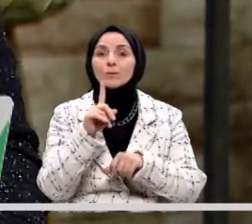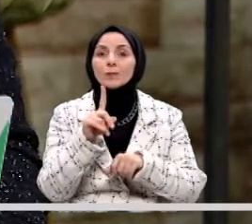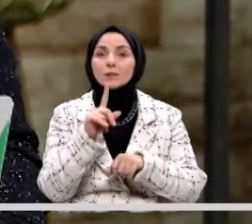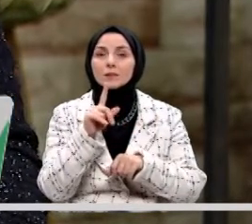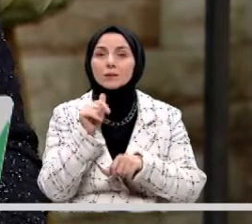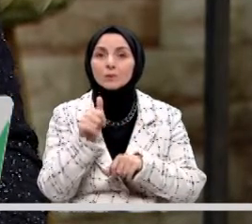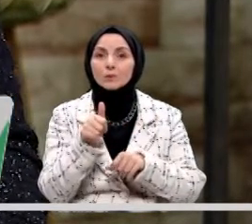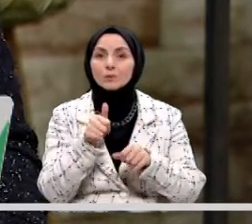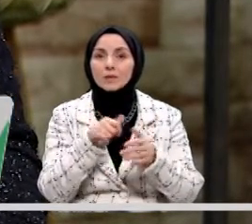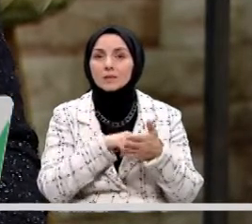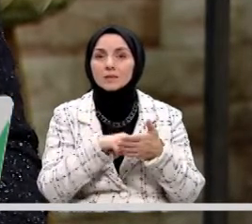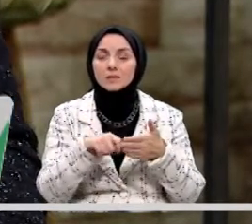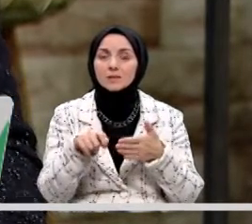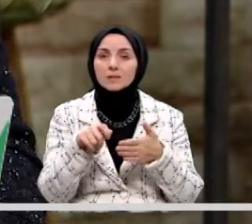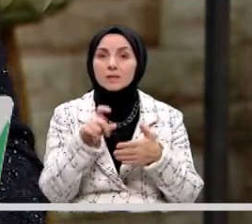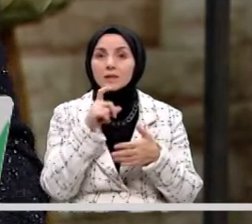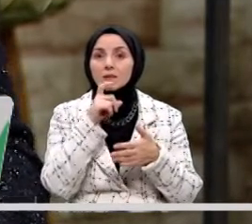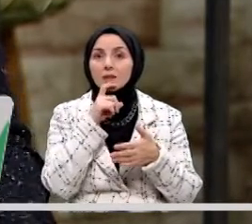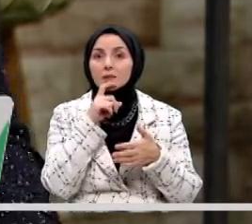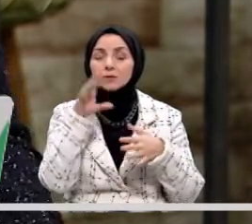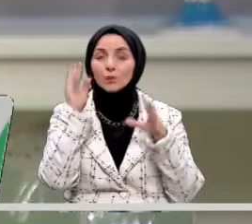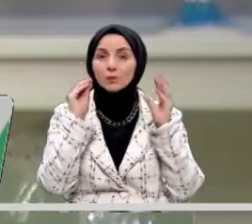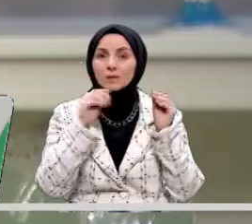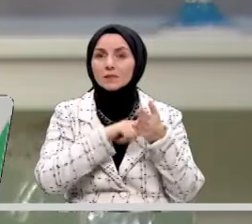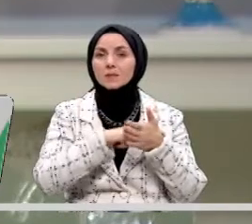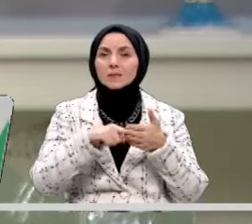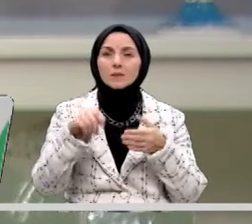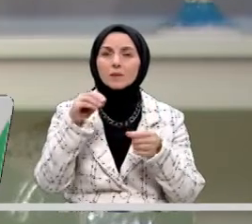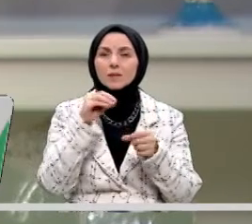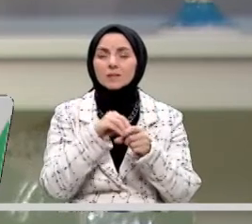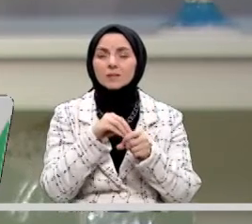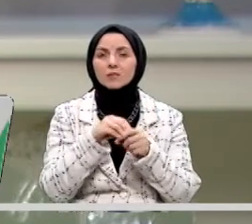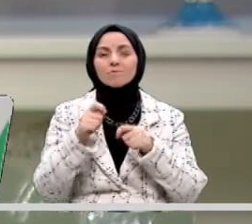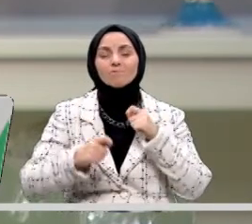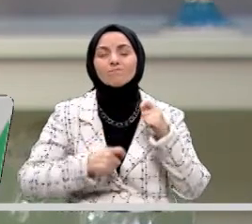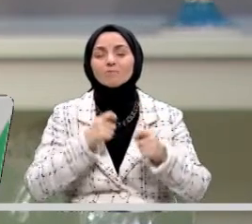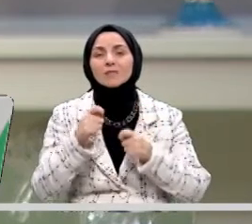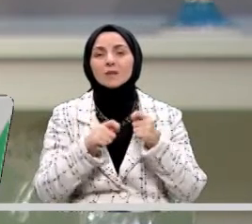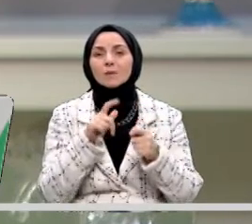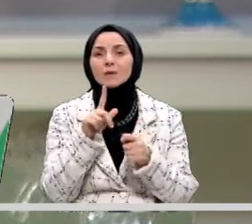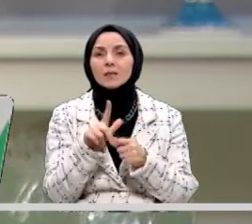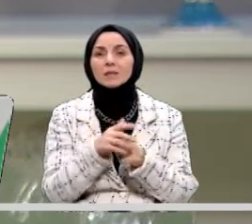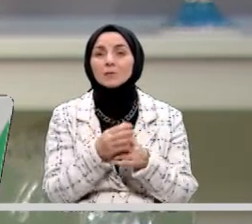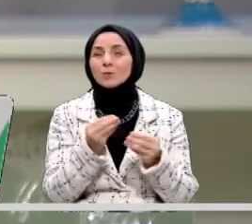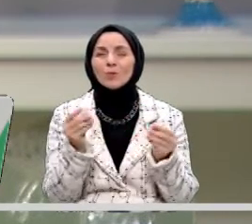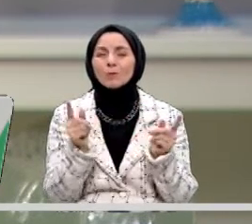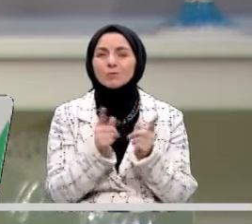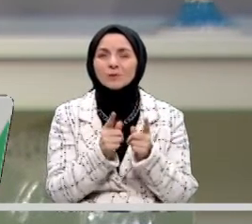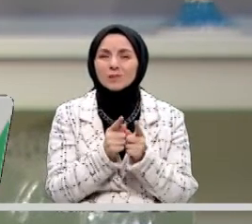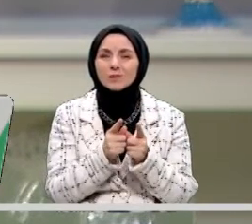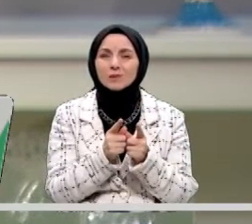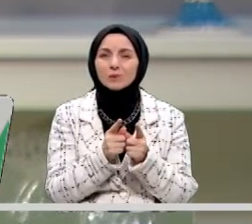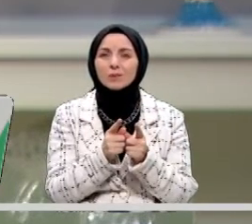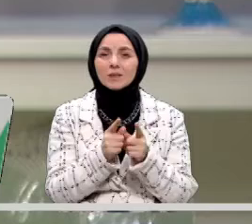de yanlış öğrenmeyi silmek için çaba göstermemiz lazım Peki hocam Kardeşler demişken Aslında son çok kısa vaktimiz ama birkaç